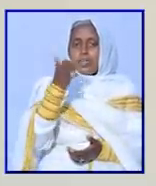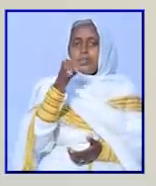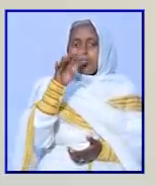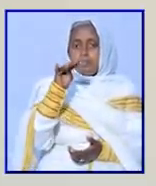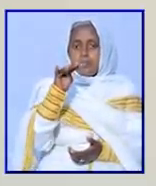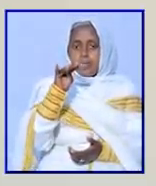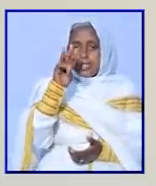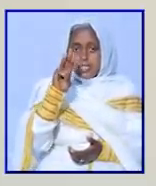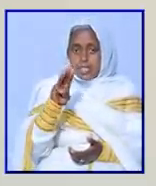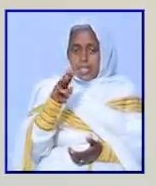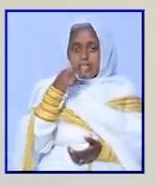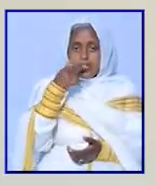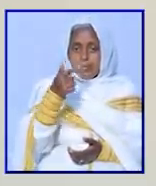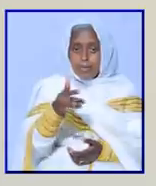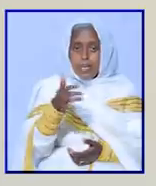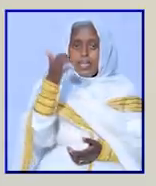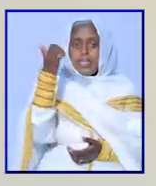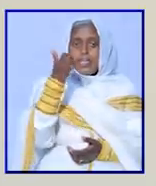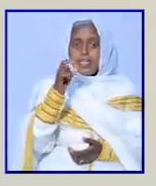ወመሰት ቢየ እዝን